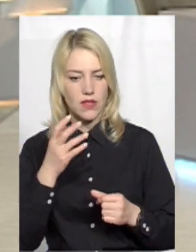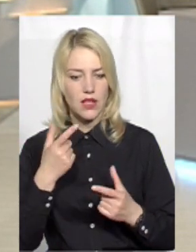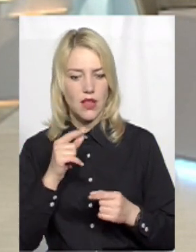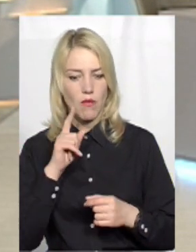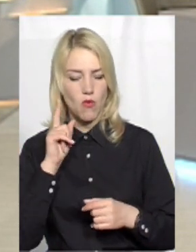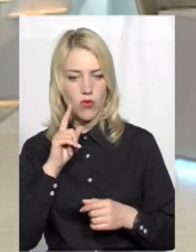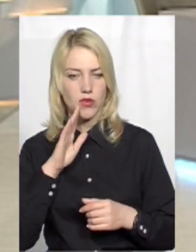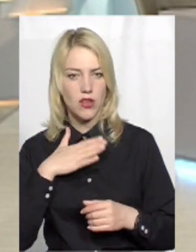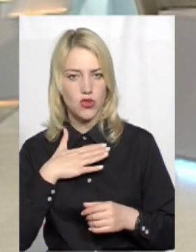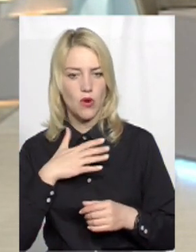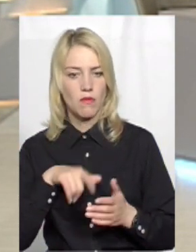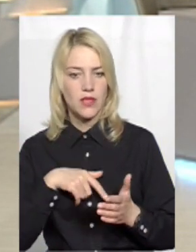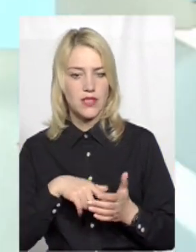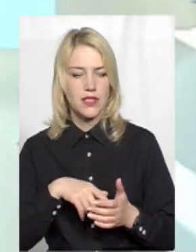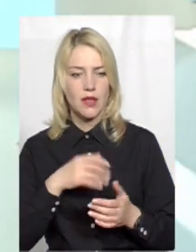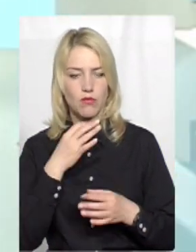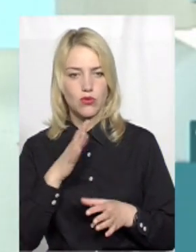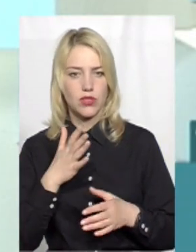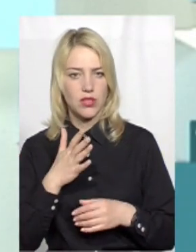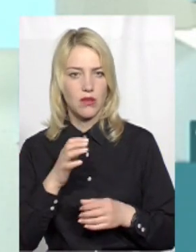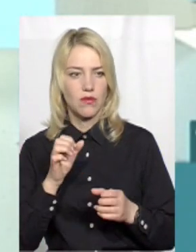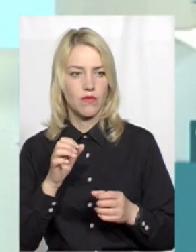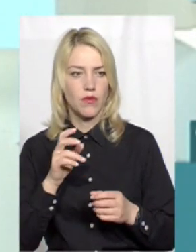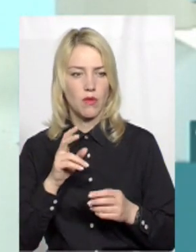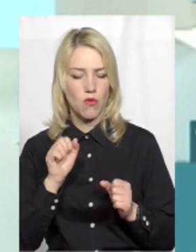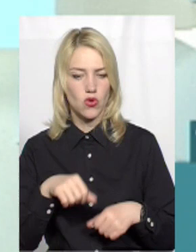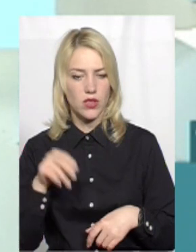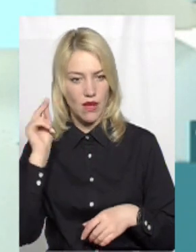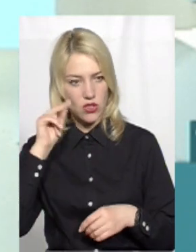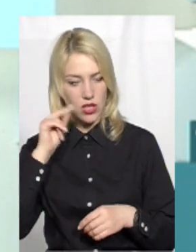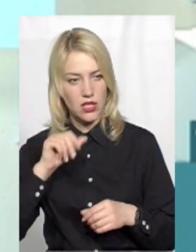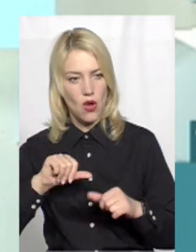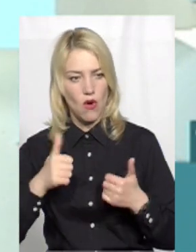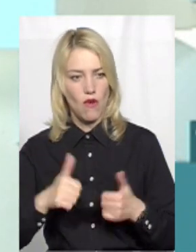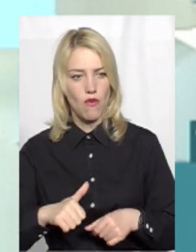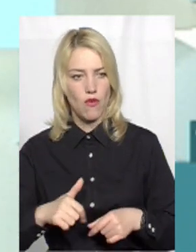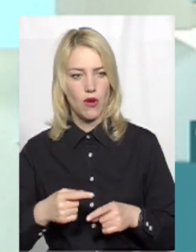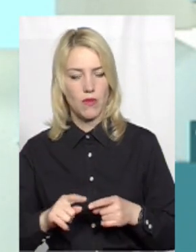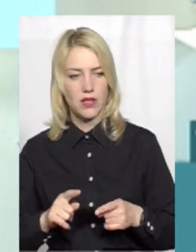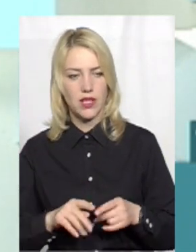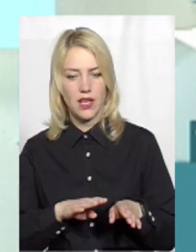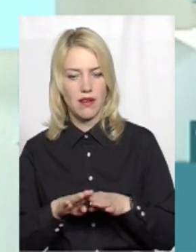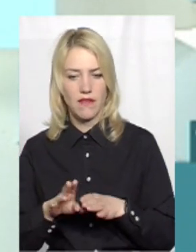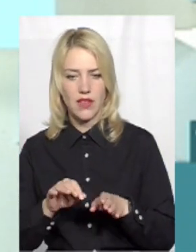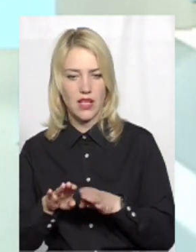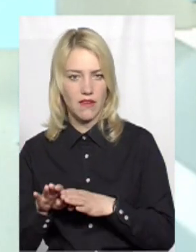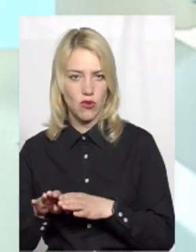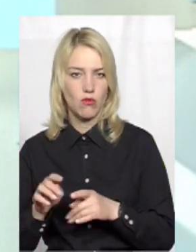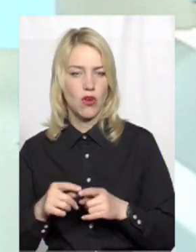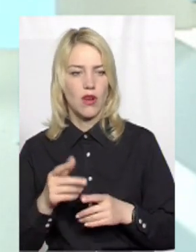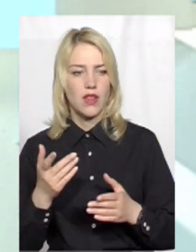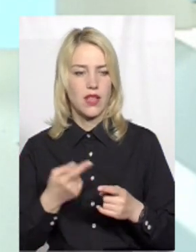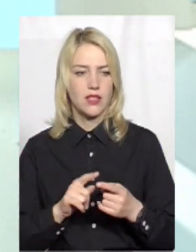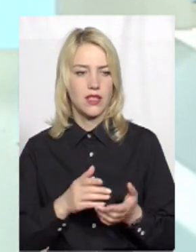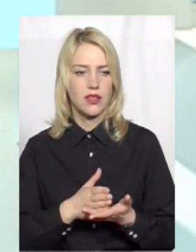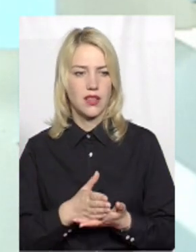і області, і будь-яка молодь взагалі може навчатися в форматі рівний рівному на ті напрямки,